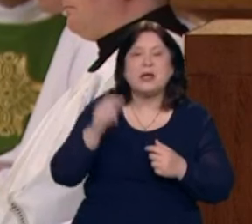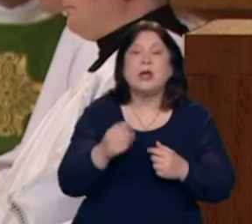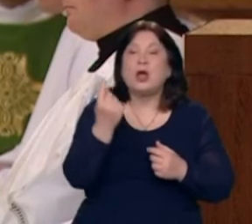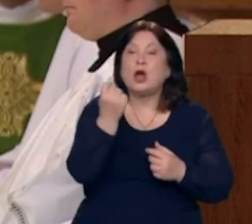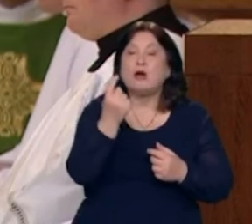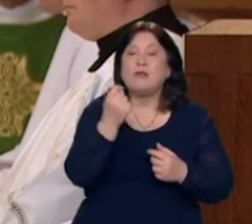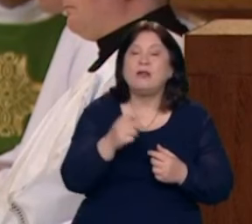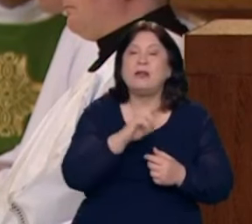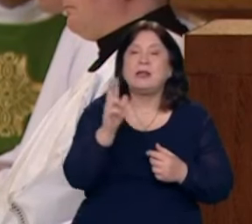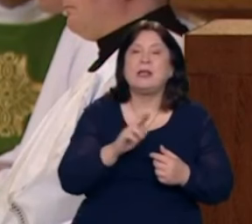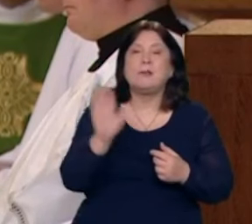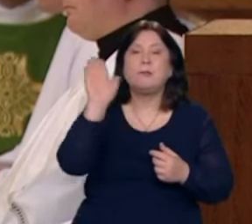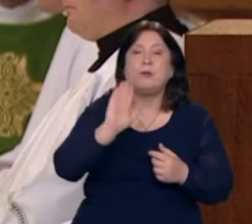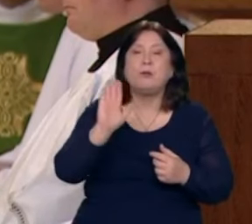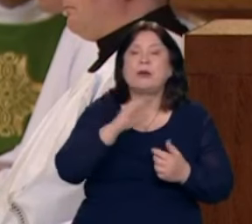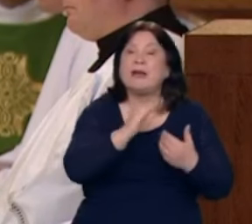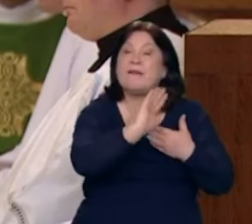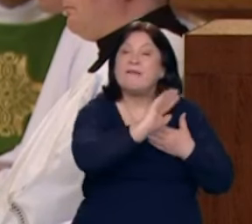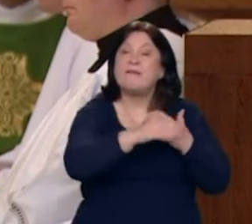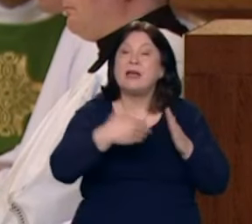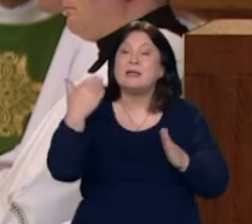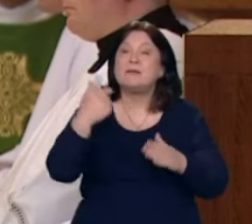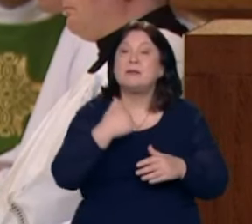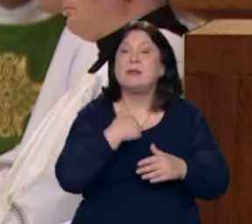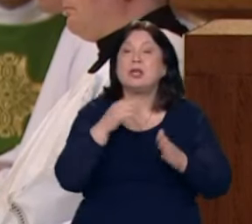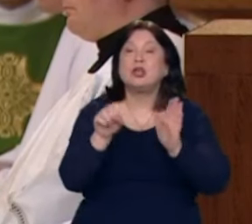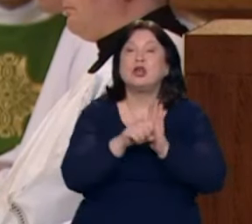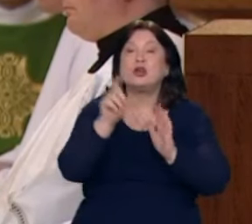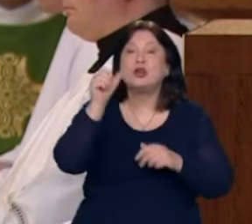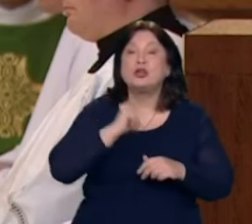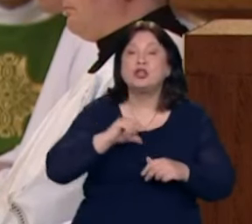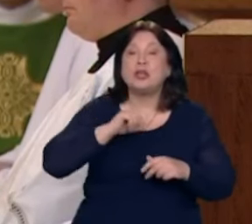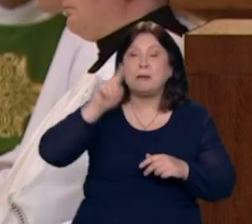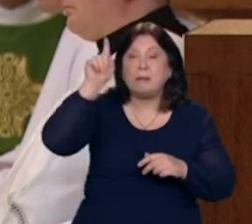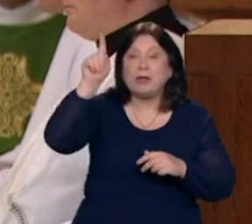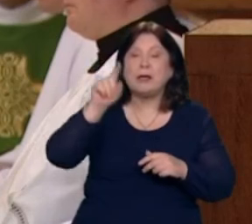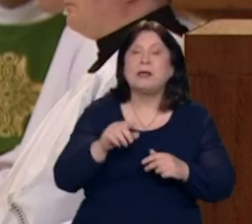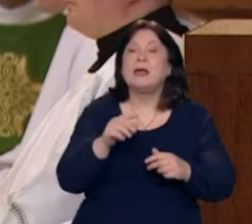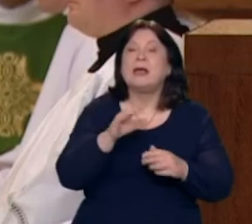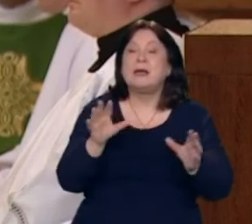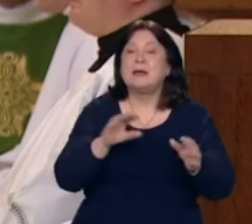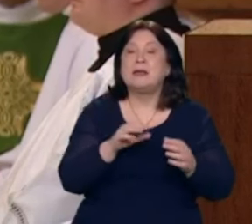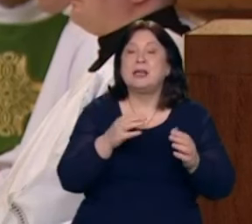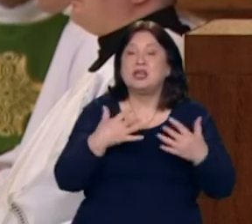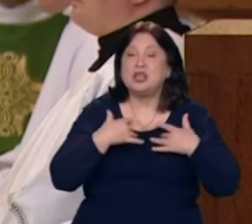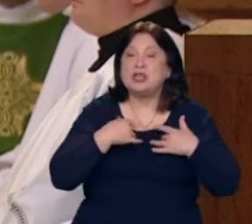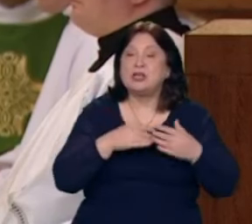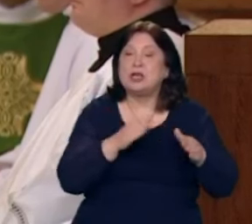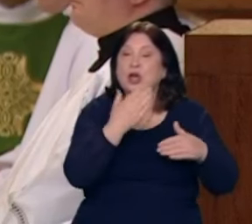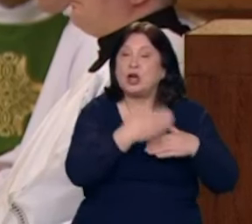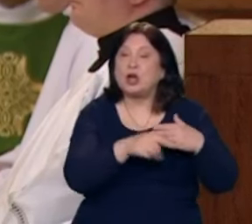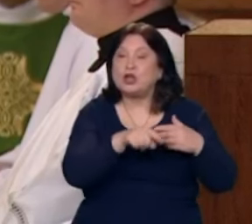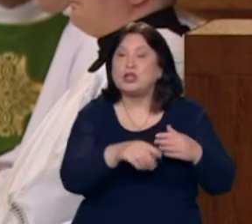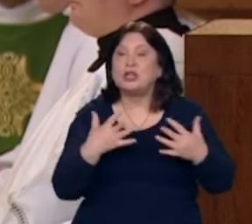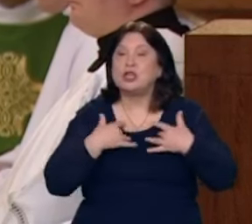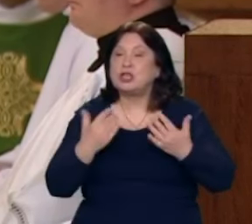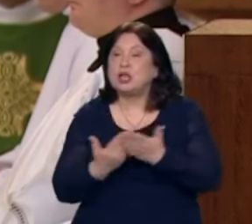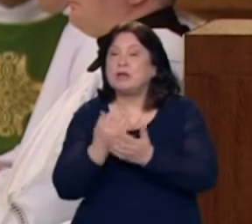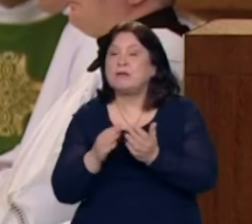Bóg wezwie mnie do siebie z życia do życia Dlatego